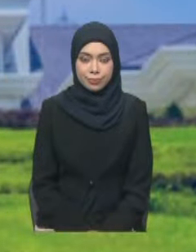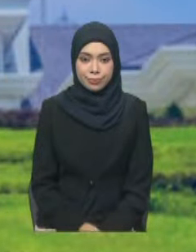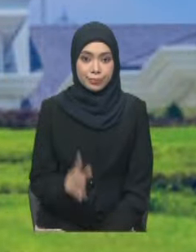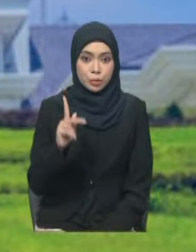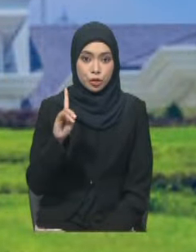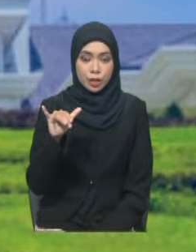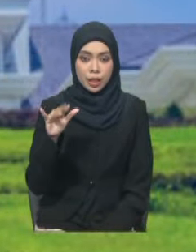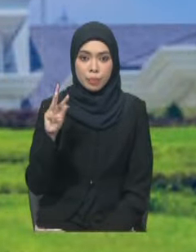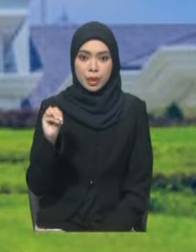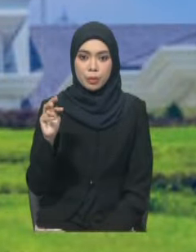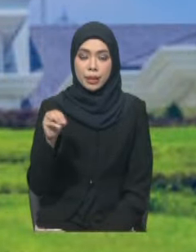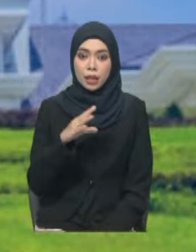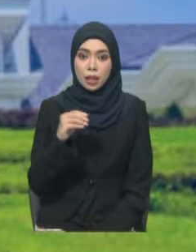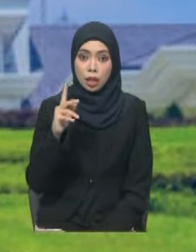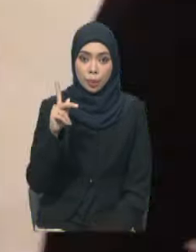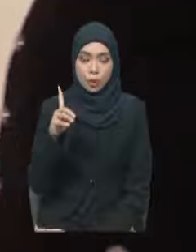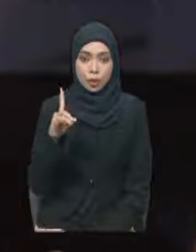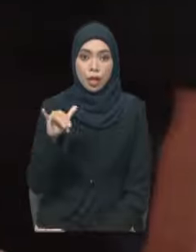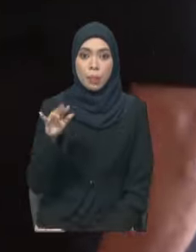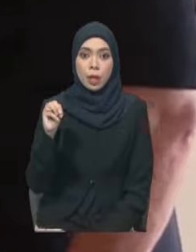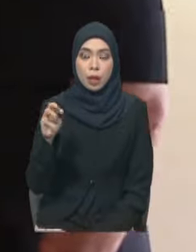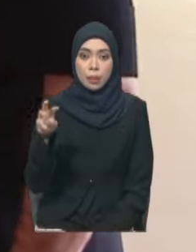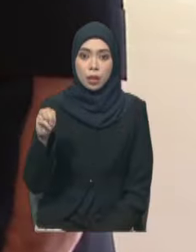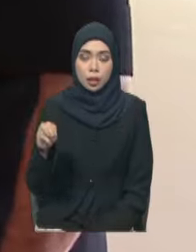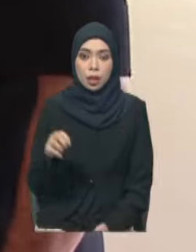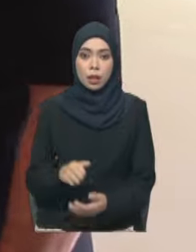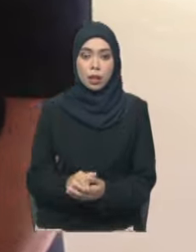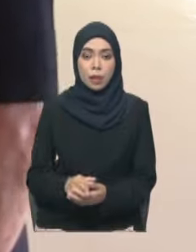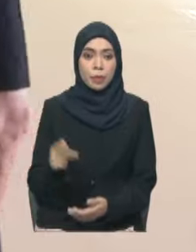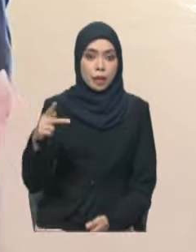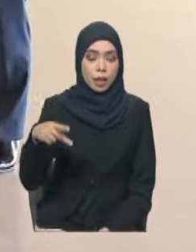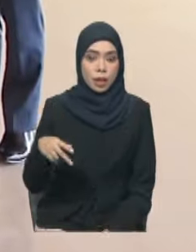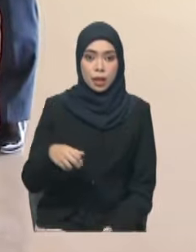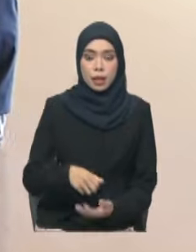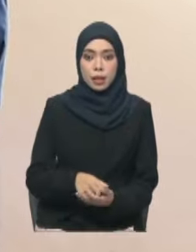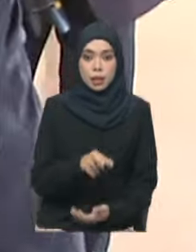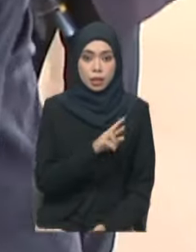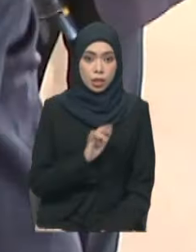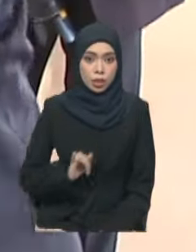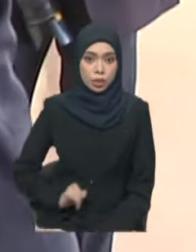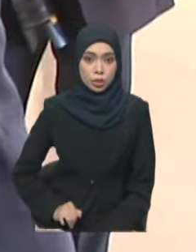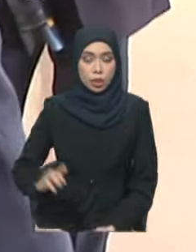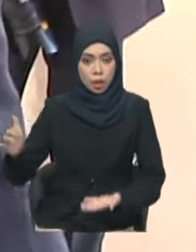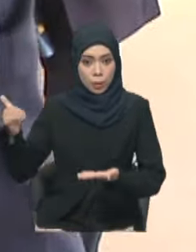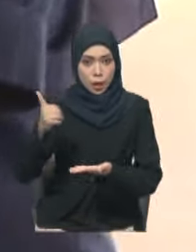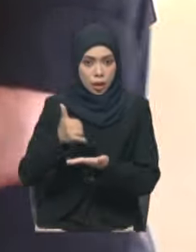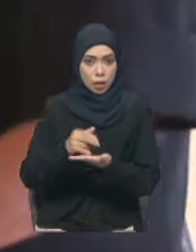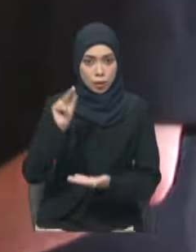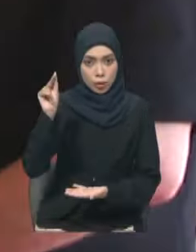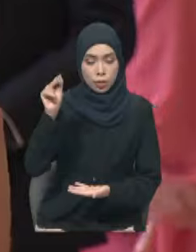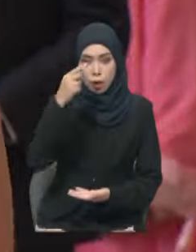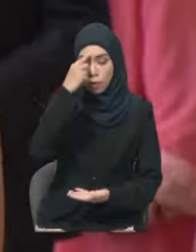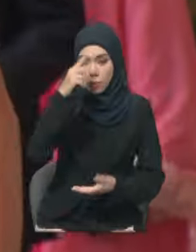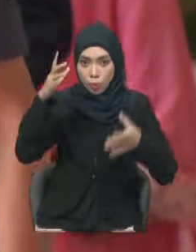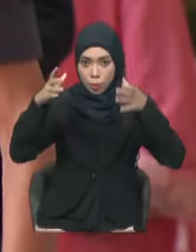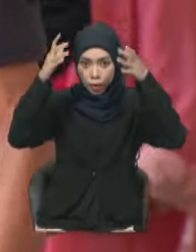Kebawah duli Yang Maha Mulia dan Kebawah duli Yang Maha Mulia Paduka Seri Baginda Raja Isteri akan berangkat menghadiri istiadat